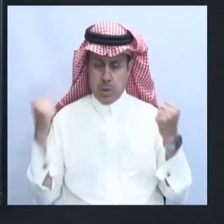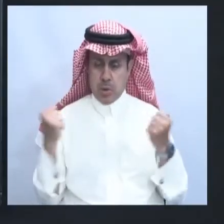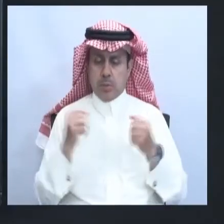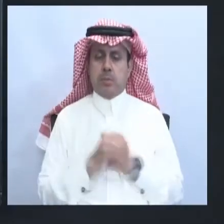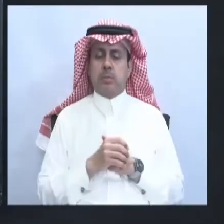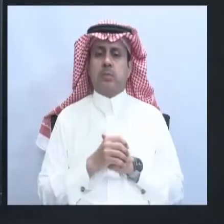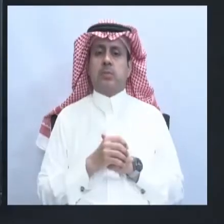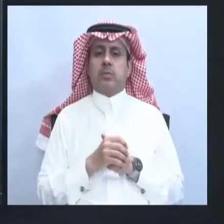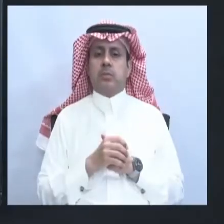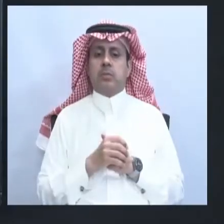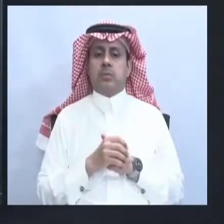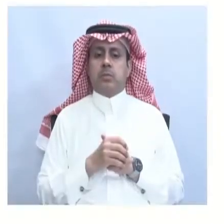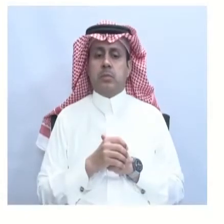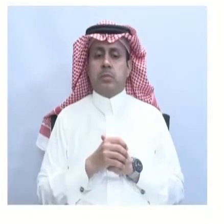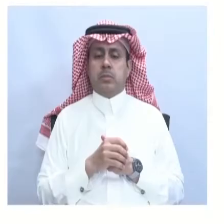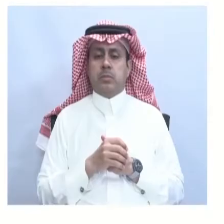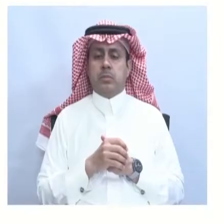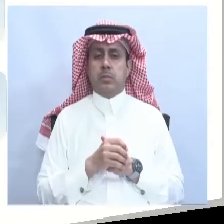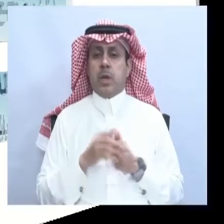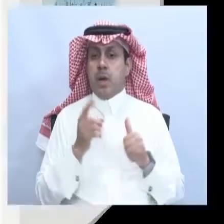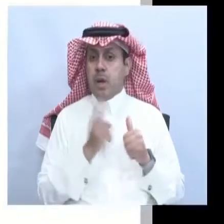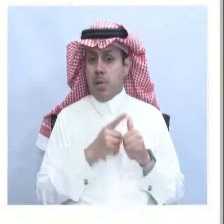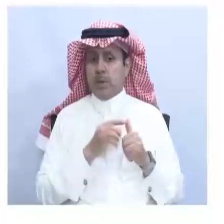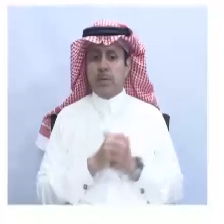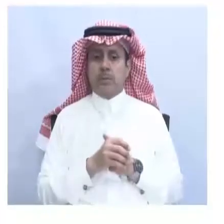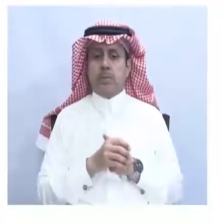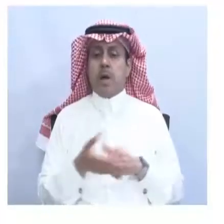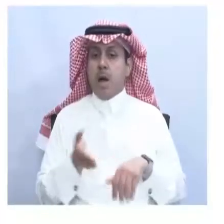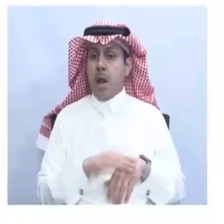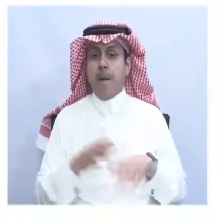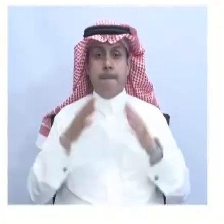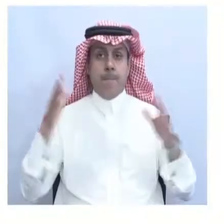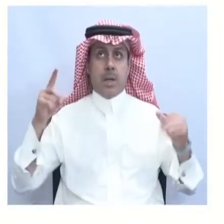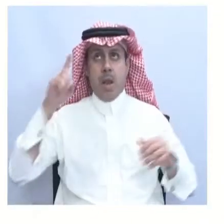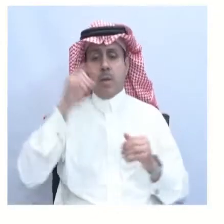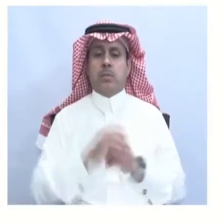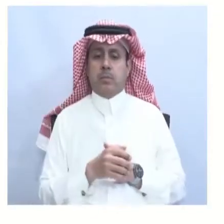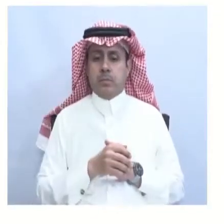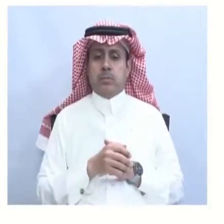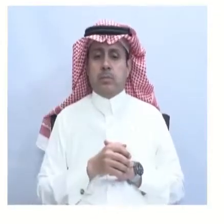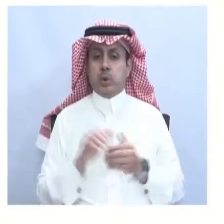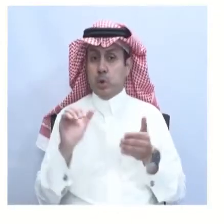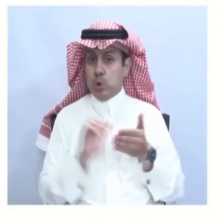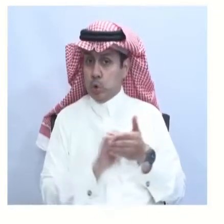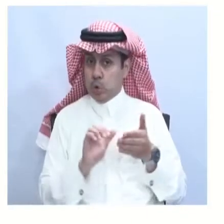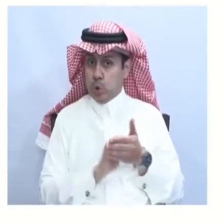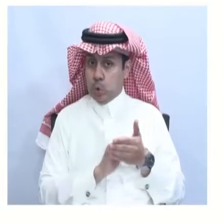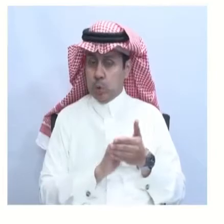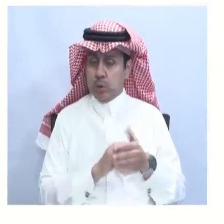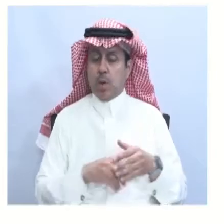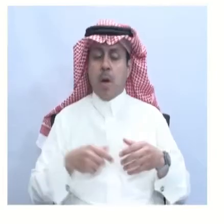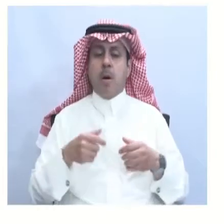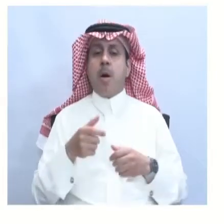تحقيق الهدفين المنشودين نبدا ايها الطلاب على بركه الله مع شروط البيع شروط